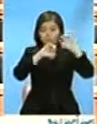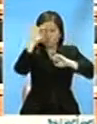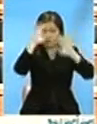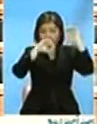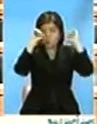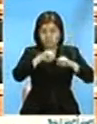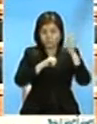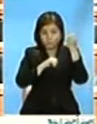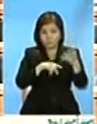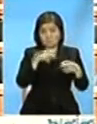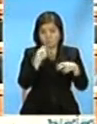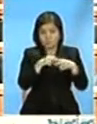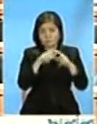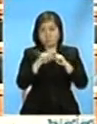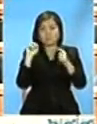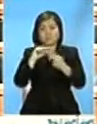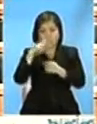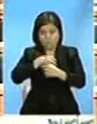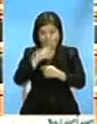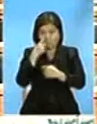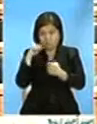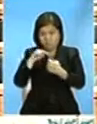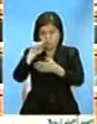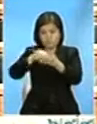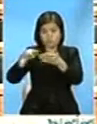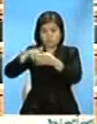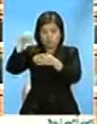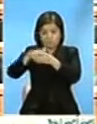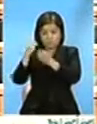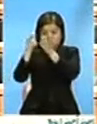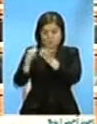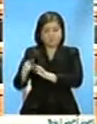ผมอยากเห็นสว.นั้นมาจากการเลือกตั้ง250ค